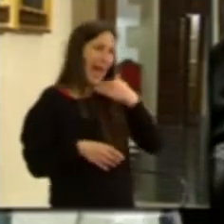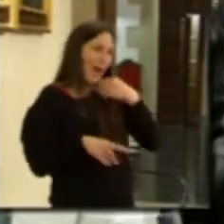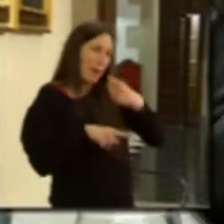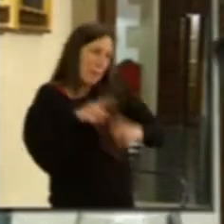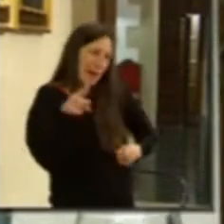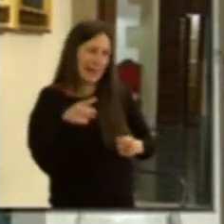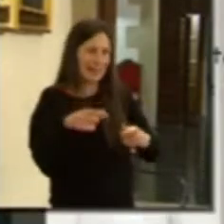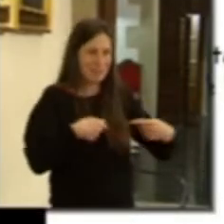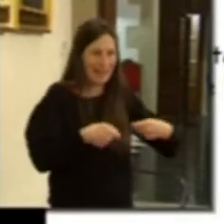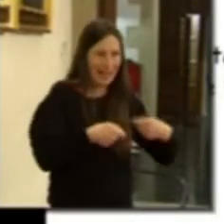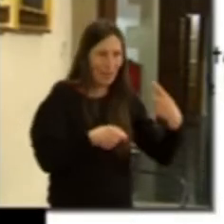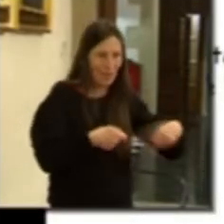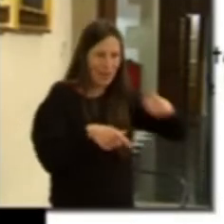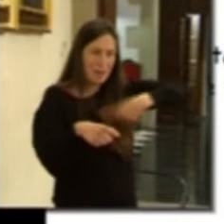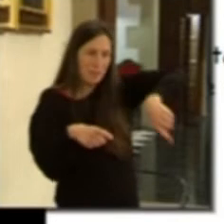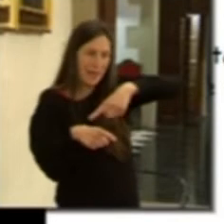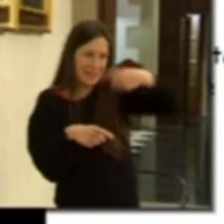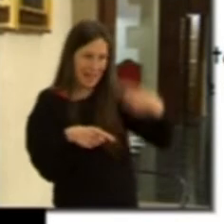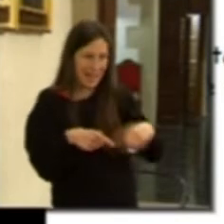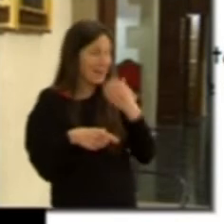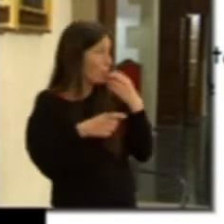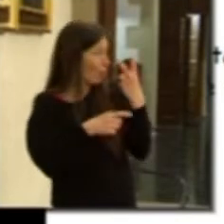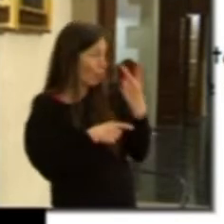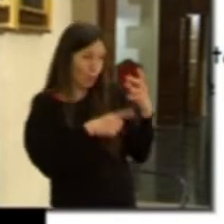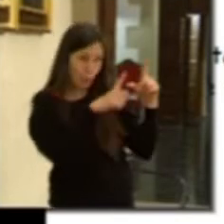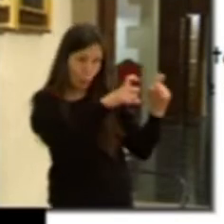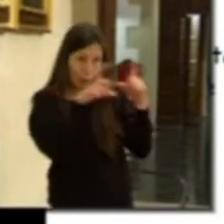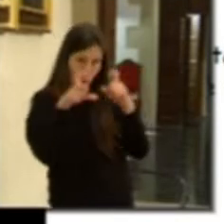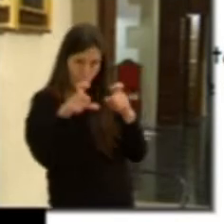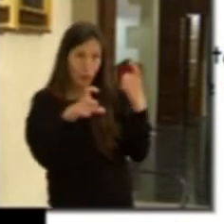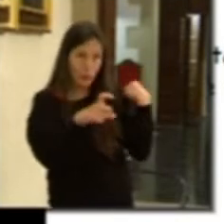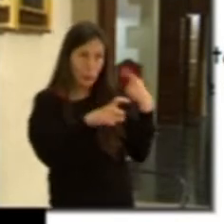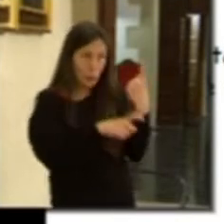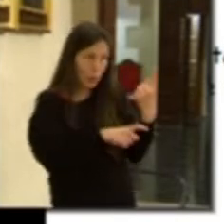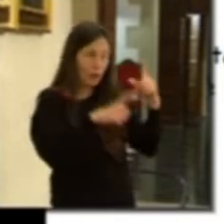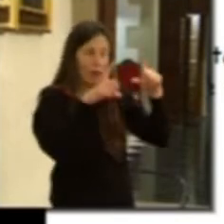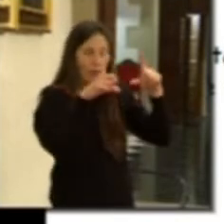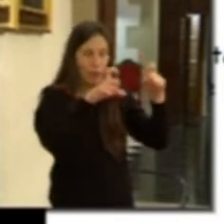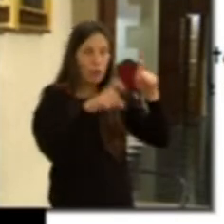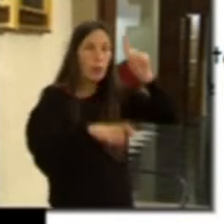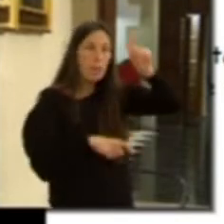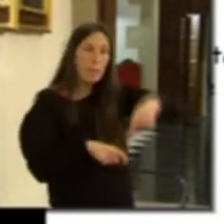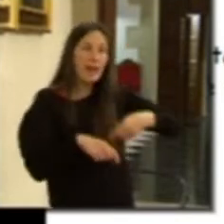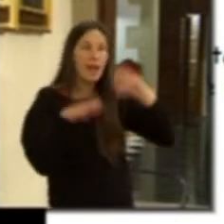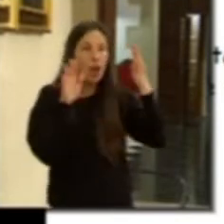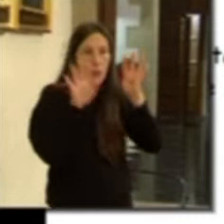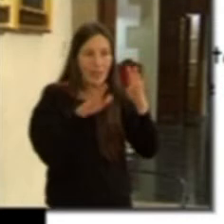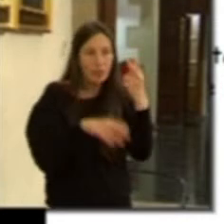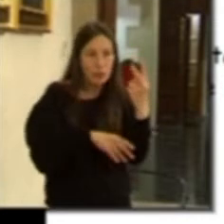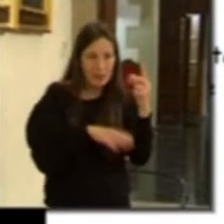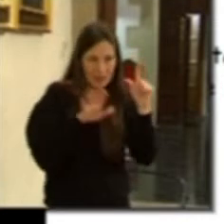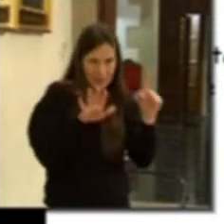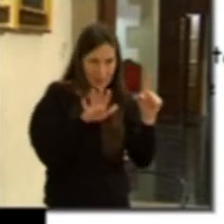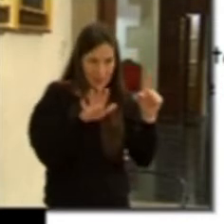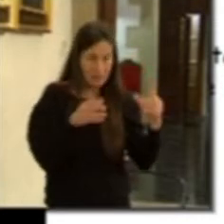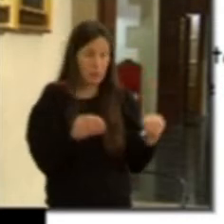plaça. Aquí tenim dues fotografies. La de la dreta, segur que sé l'any, perquè ho poses, de l'any 1927, i és d'un mercat setmanal